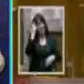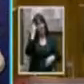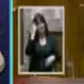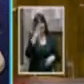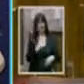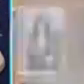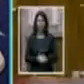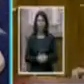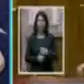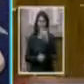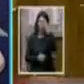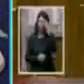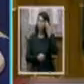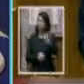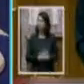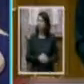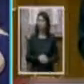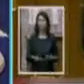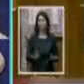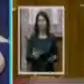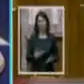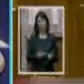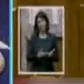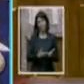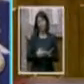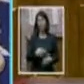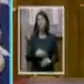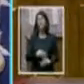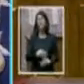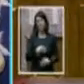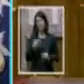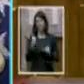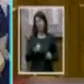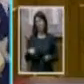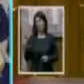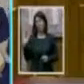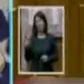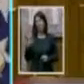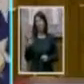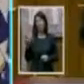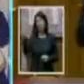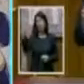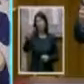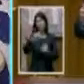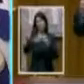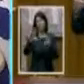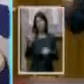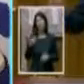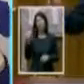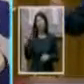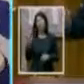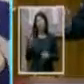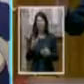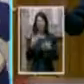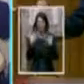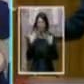πια. Κύριε Παπανδρέου, πείτε σε αυτούς που τα δίνουν όλα αυτά ότι υπάρχει κάτι πέραν από την αθλειότητα,